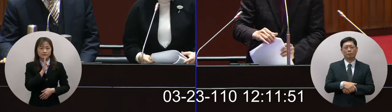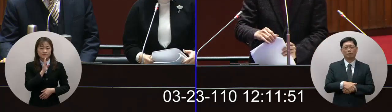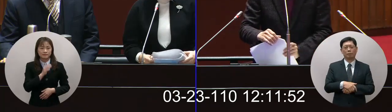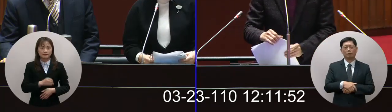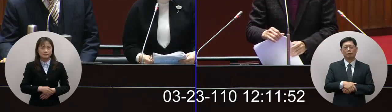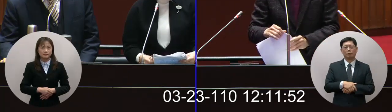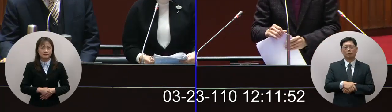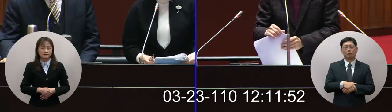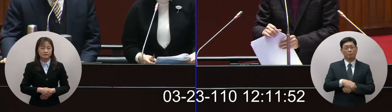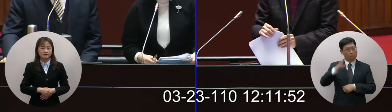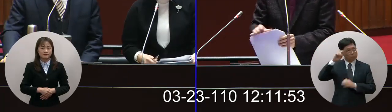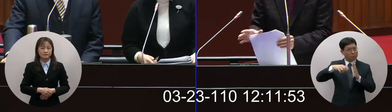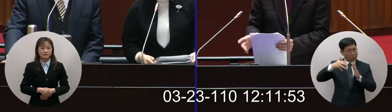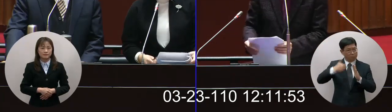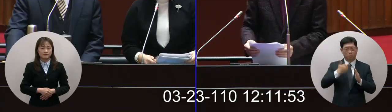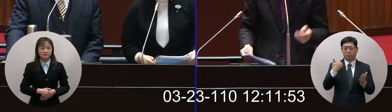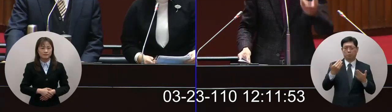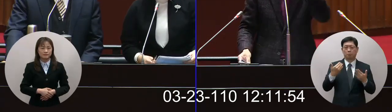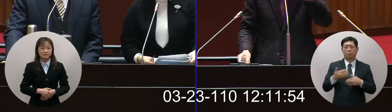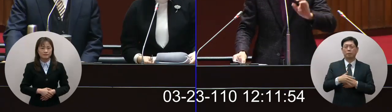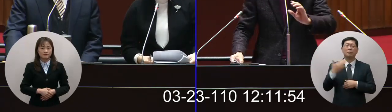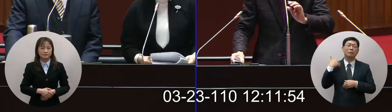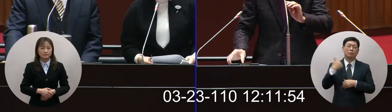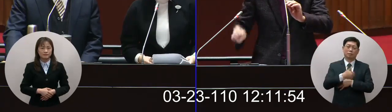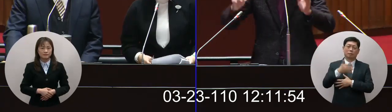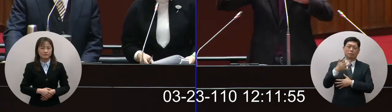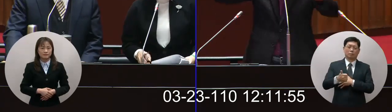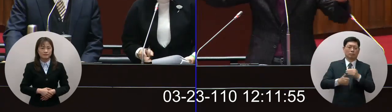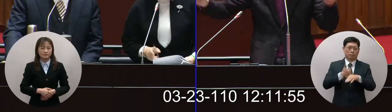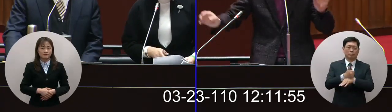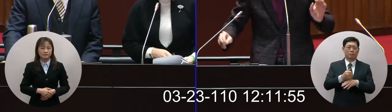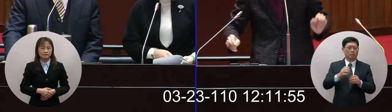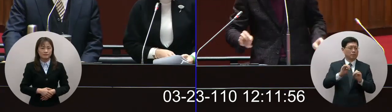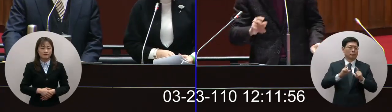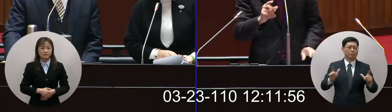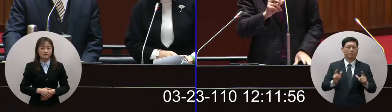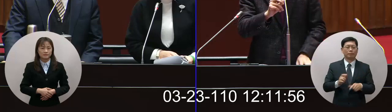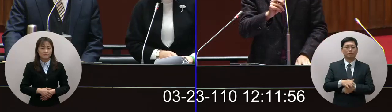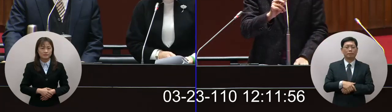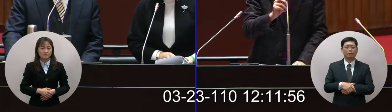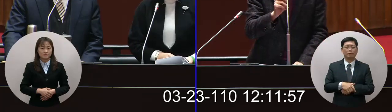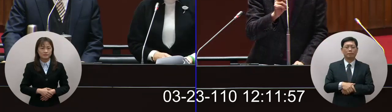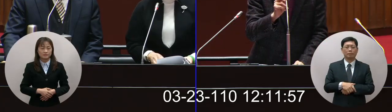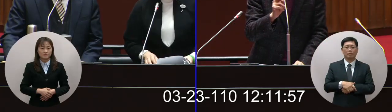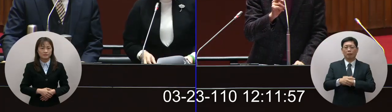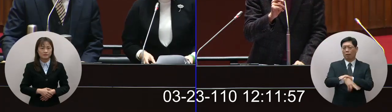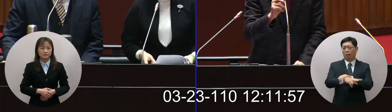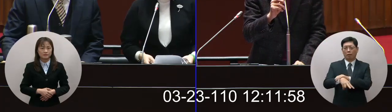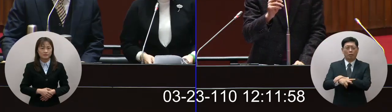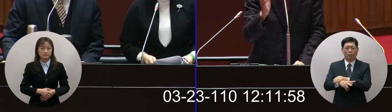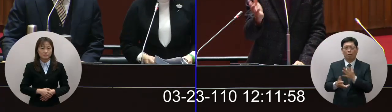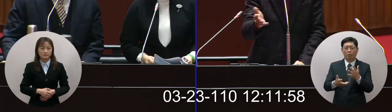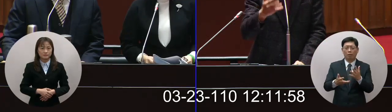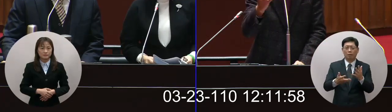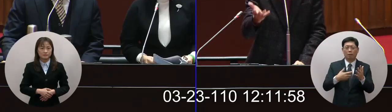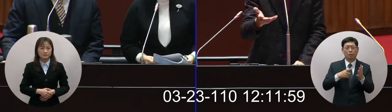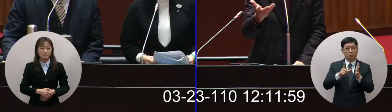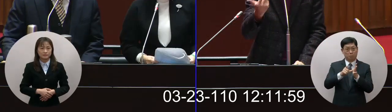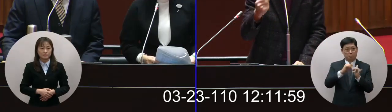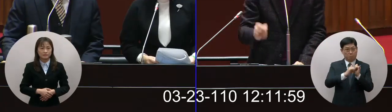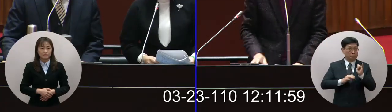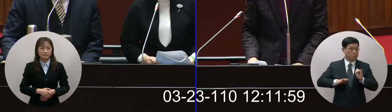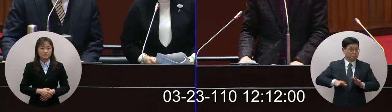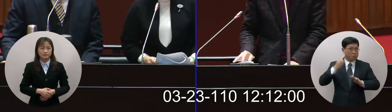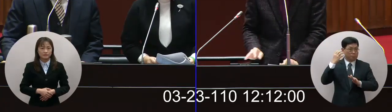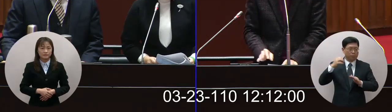那个苏院长应该可能比较清楚了，因为当过县长嘛。那个地很大，那空在那边哦。这个时代在进步嘛，